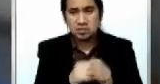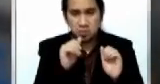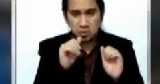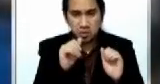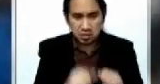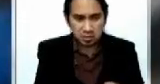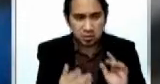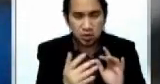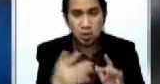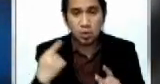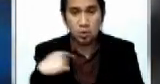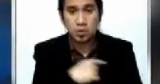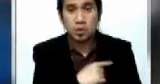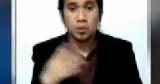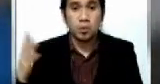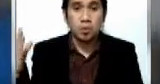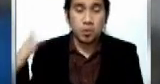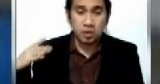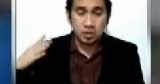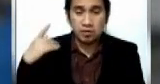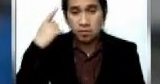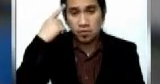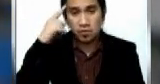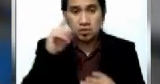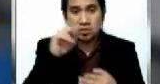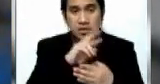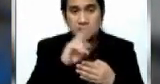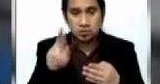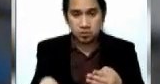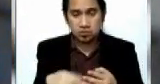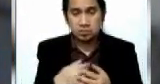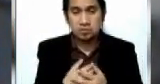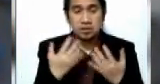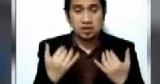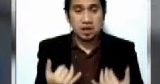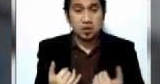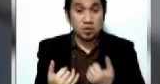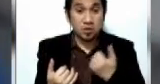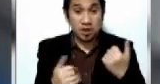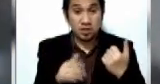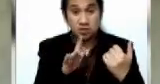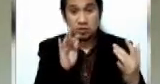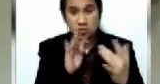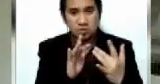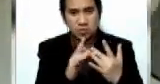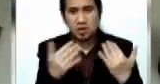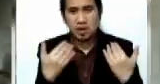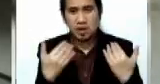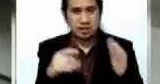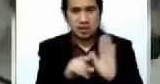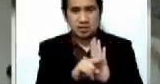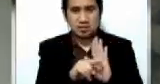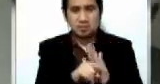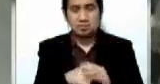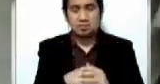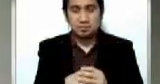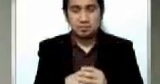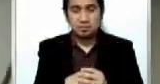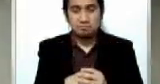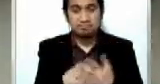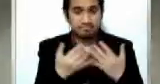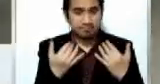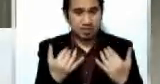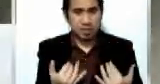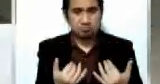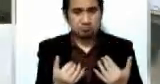waiting for the results. No? So far po, yung mga ibang mga nakontakt tracing, negative naman. Sa kabuuan,